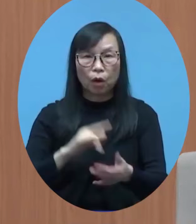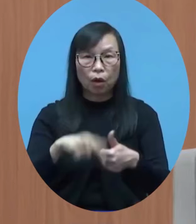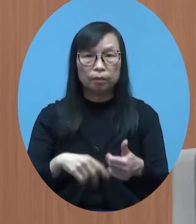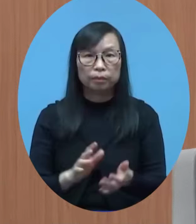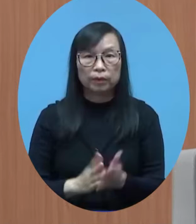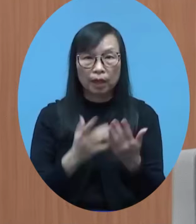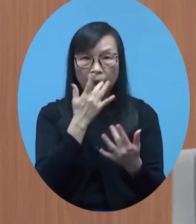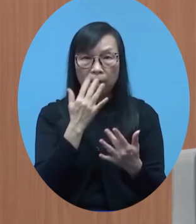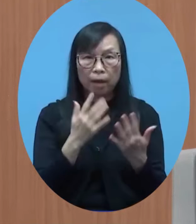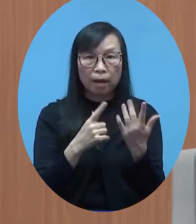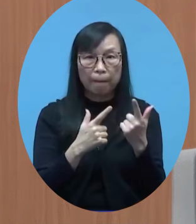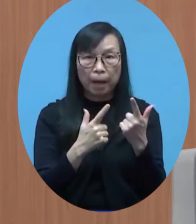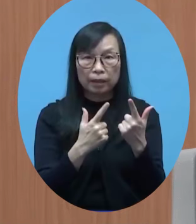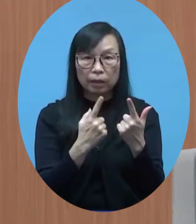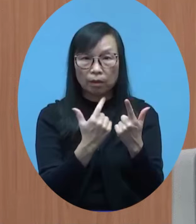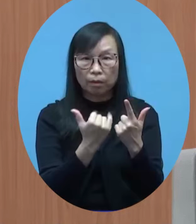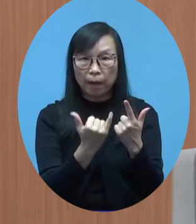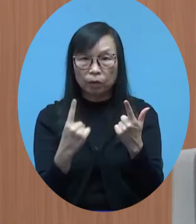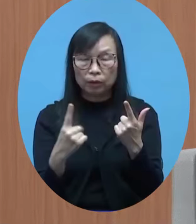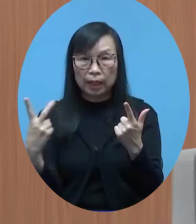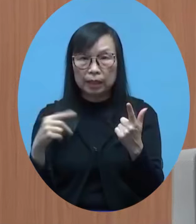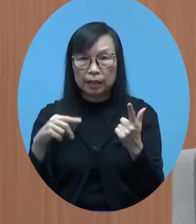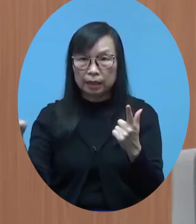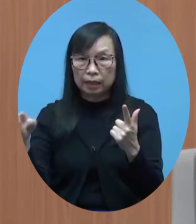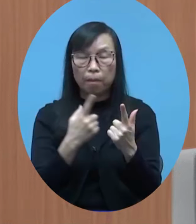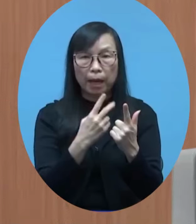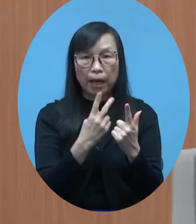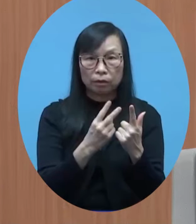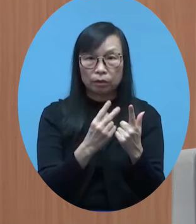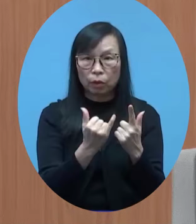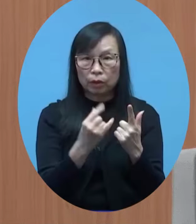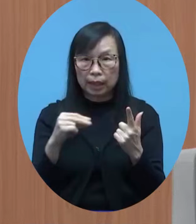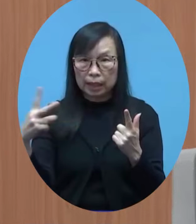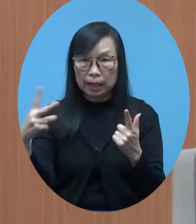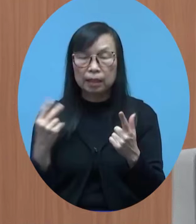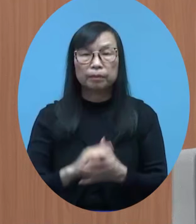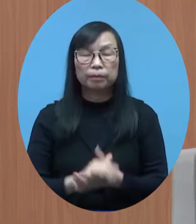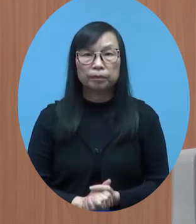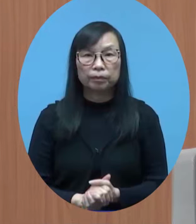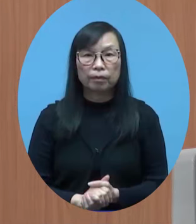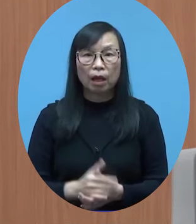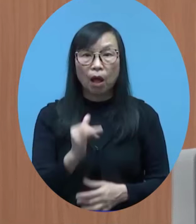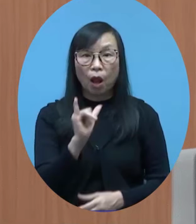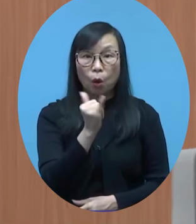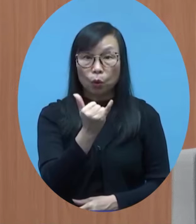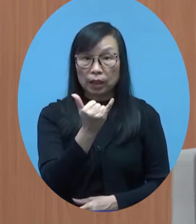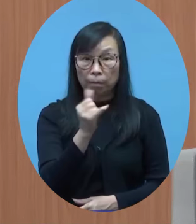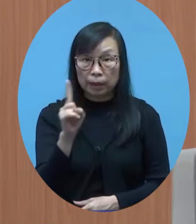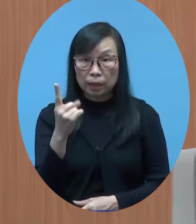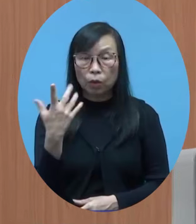案编号系81612去到8672。咁呢61宗个案咧